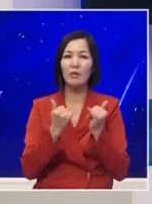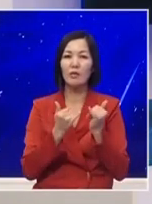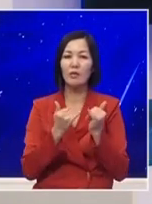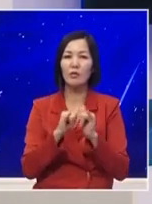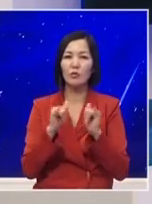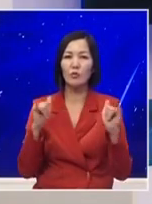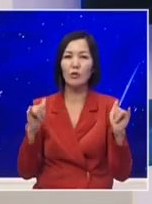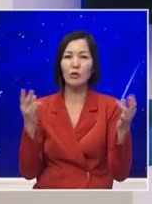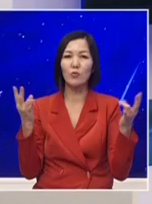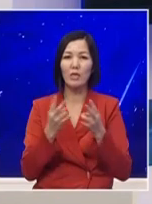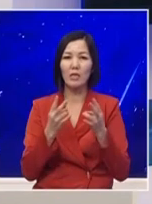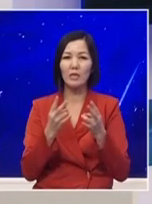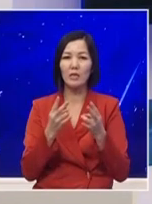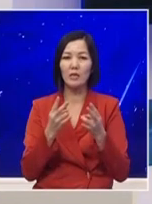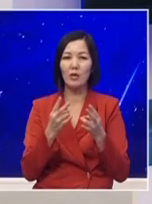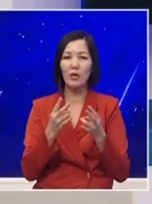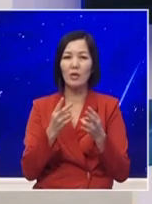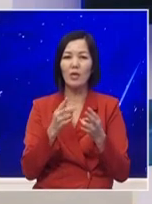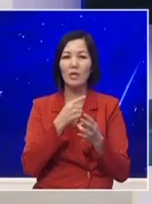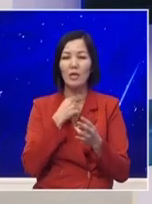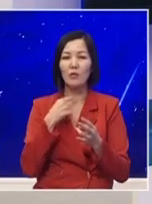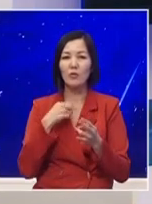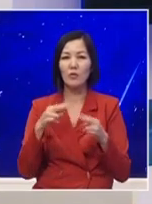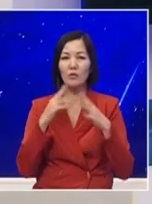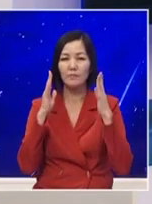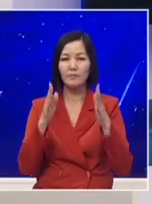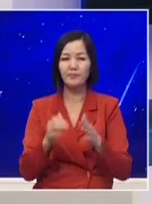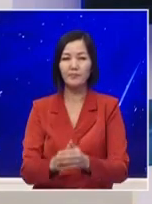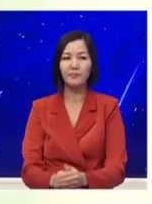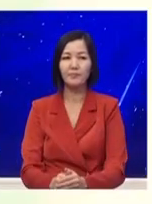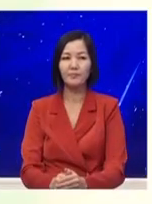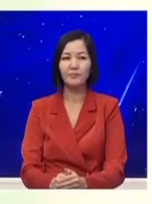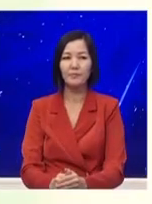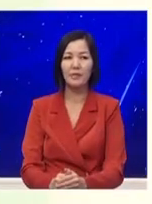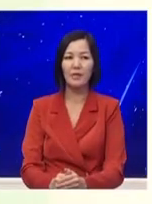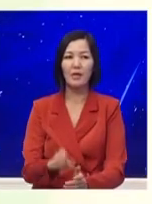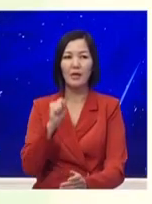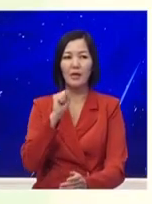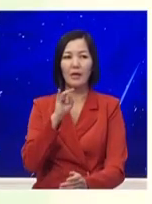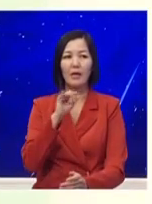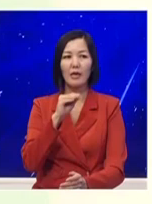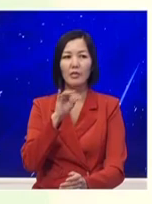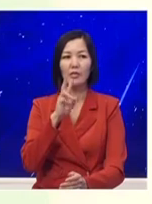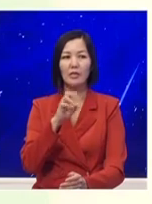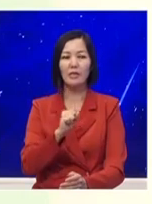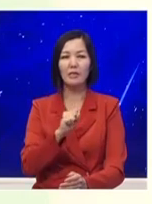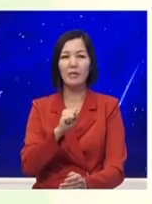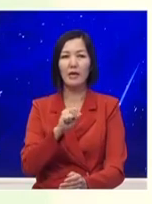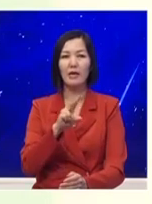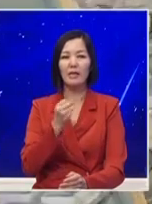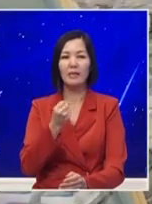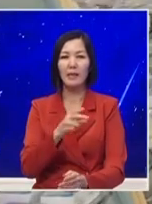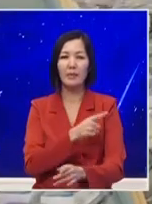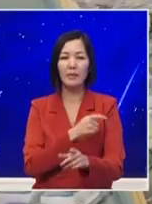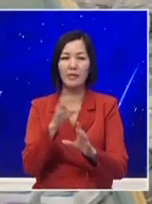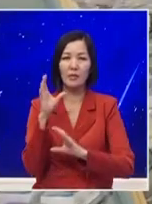қосып жүр. Креативті жазбаларымен талдықорғандықтар назарына ілікті. Айжан Құнанбаева Алтай медициналық университетінің